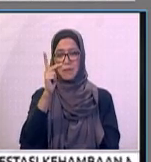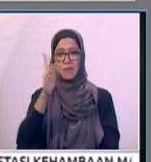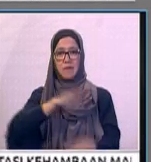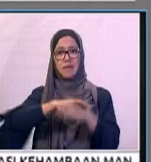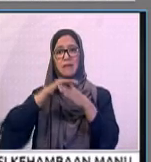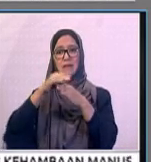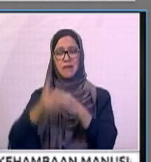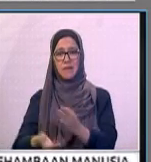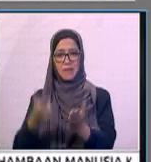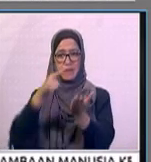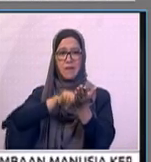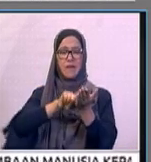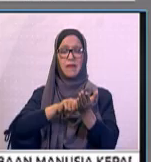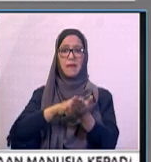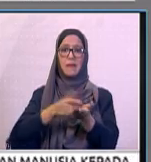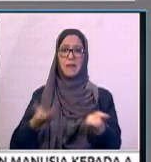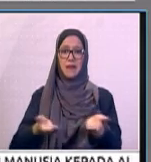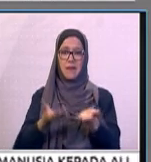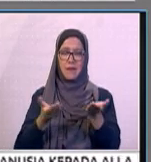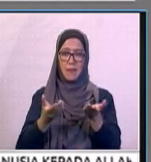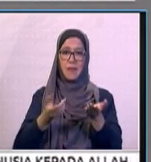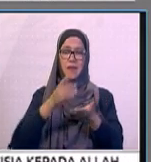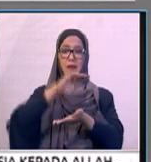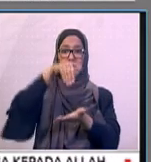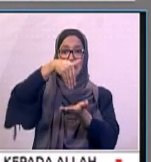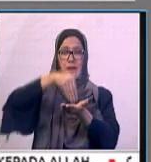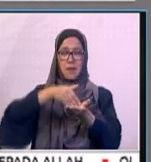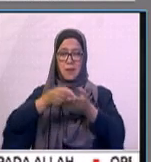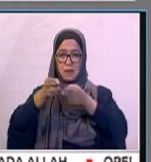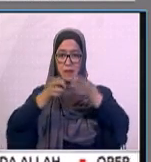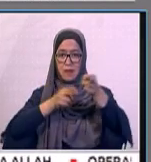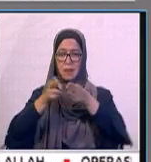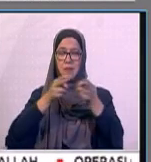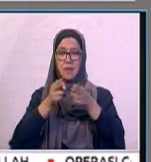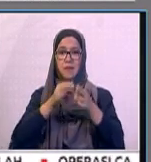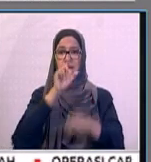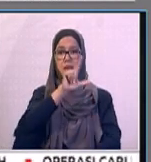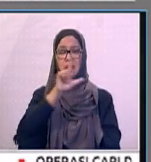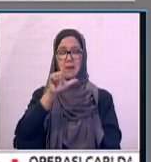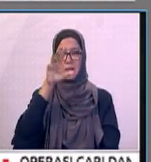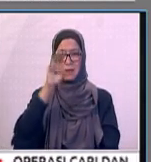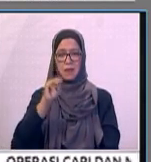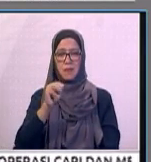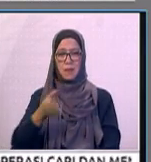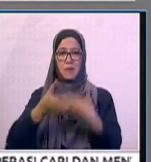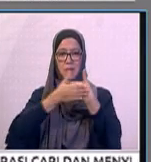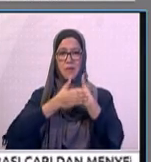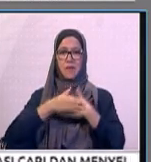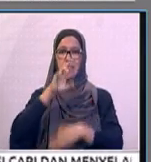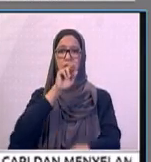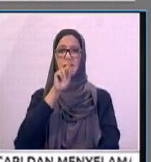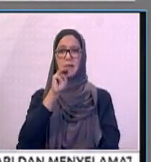saya, Kamarudin bin Mohtar dari Pusat Pengurusan Trafik Lembaga Lebuh Raya Malaysia. Kembali ke Angka Sepuri.